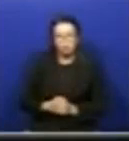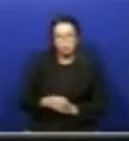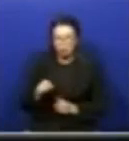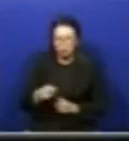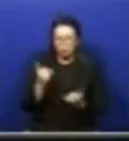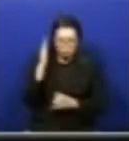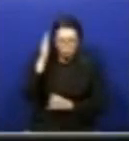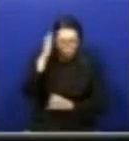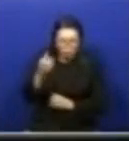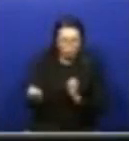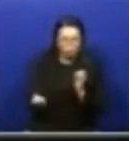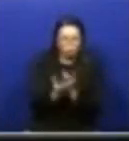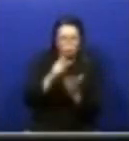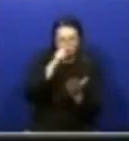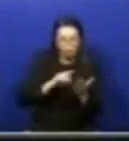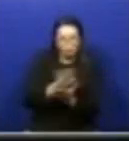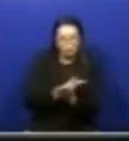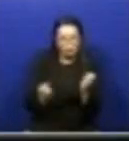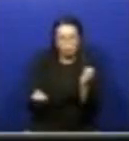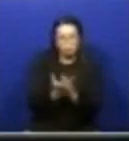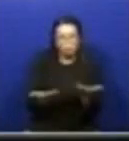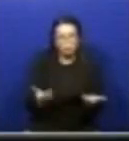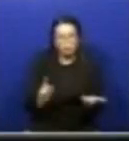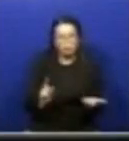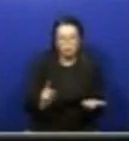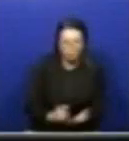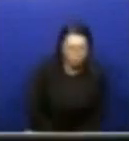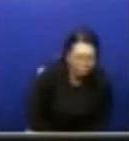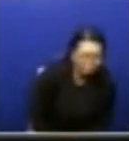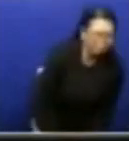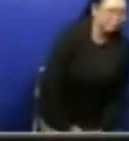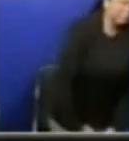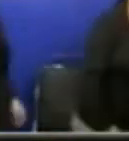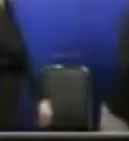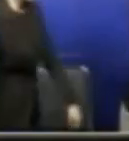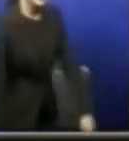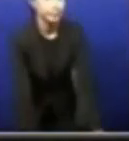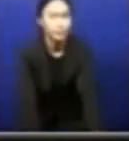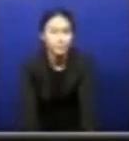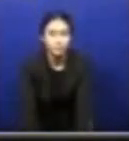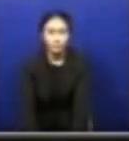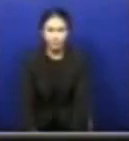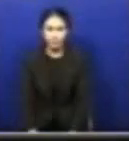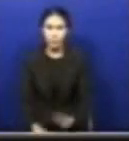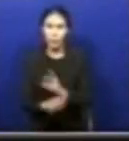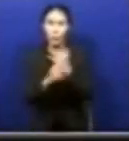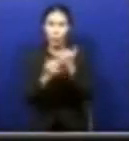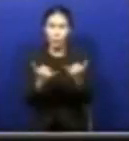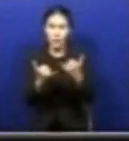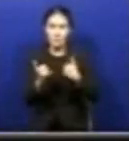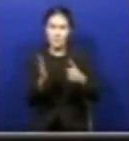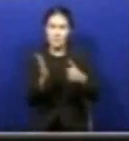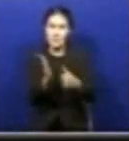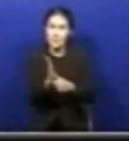กับวันข้างหน้าล่ะครับประเทศในเดือนกันไปข้างหน้าวันนี้งบติดลบมีหนี้สาธาร